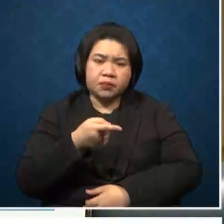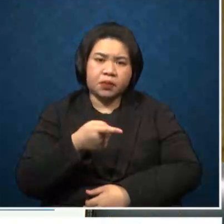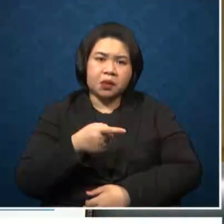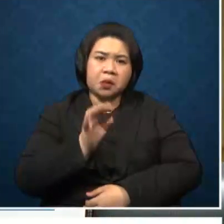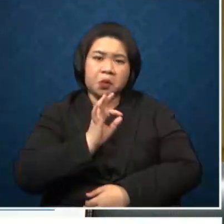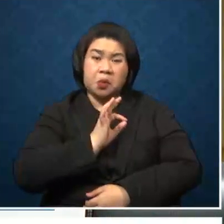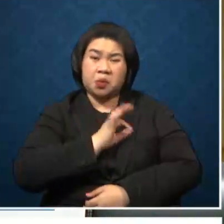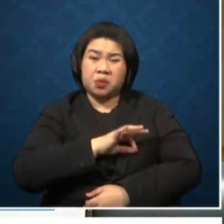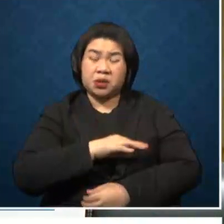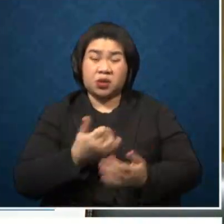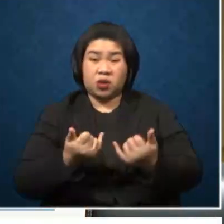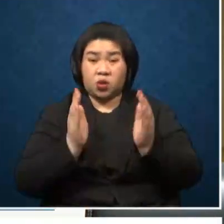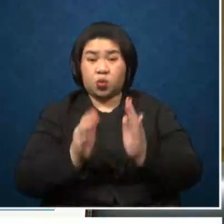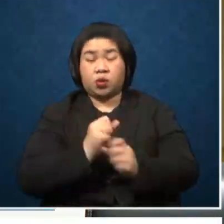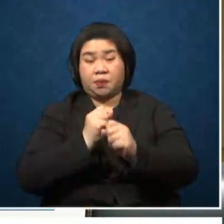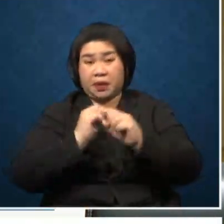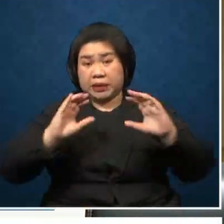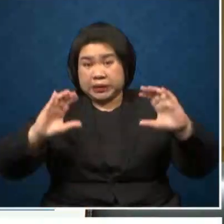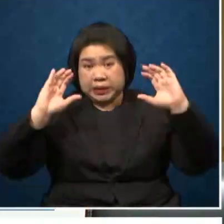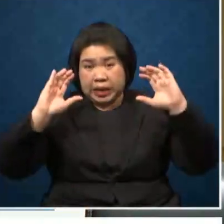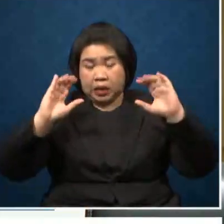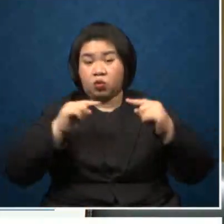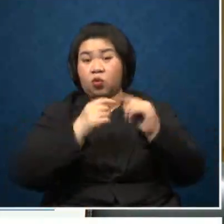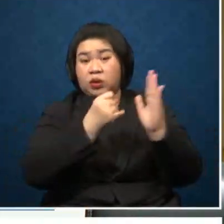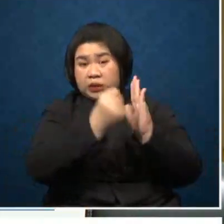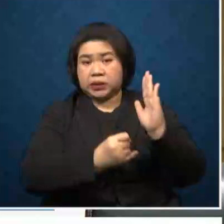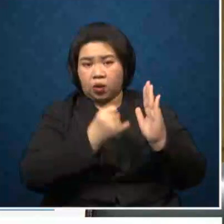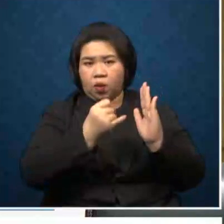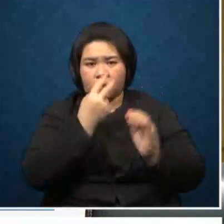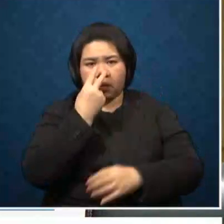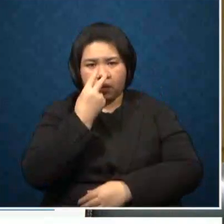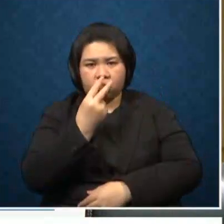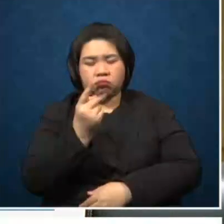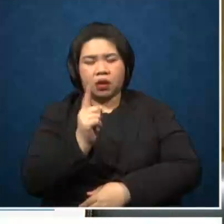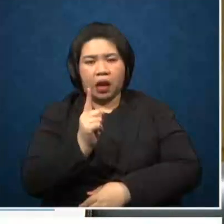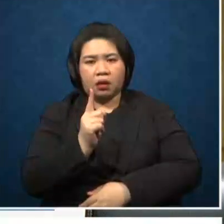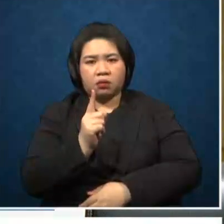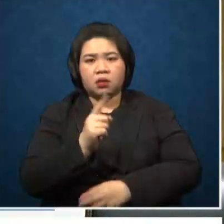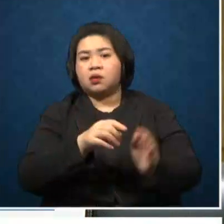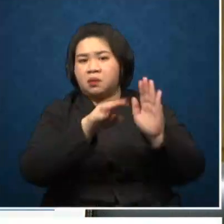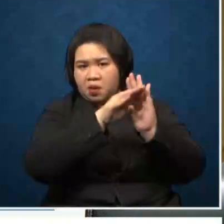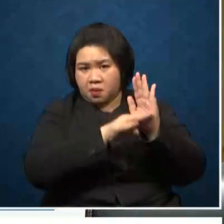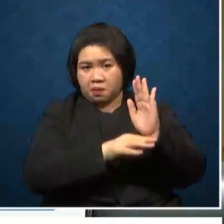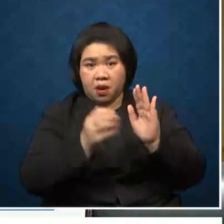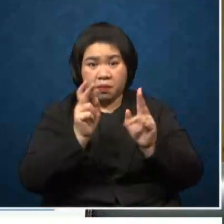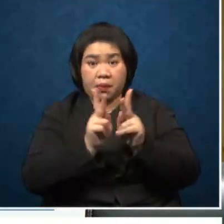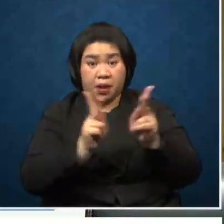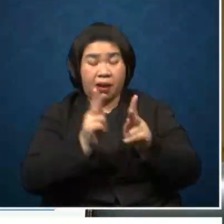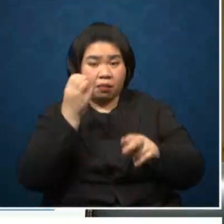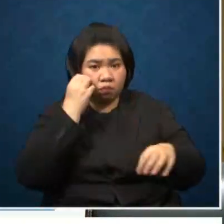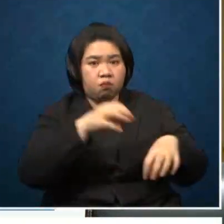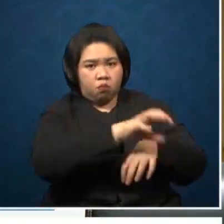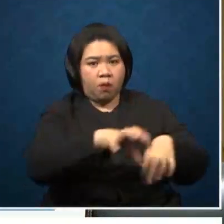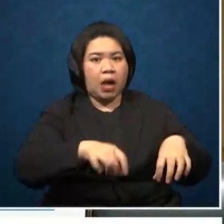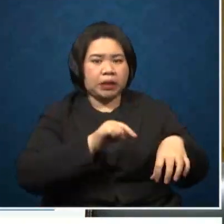รู้สึกของข้าราชการที่รับราชการในภูมิภาคจะเห็นว่ากลไกกรรมการหมู่บ้านเนี่ยเป็นกลไกที่มี